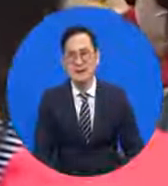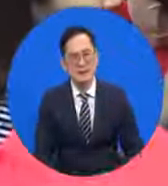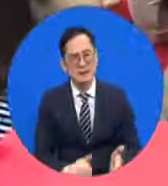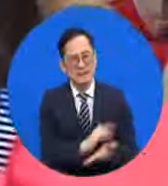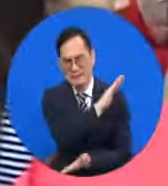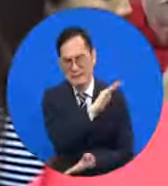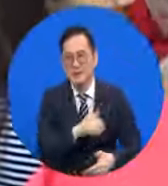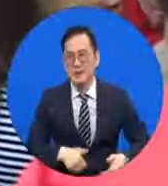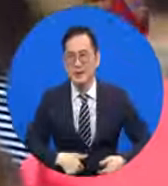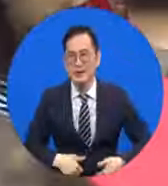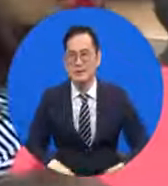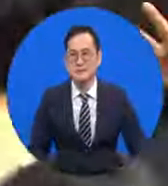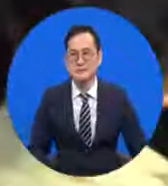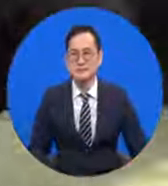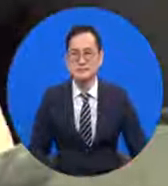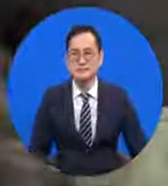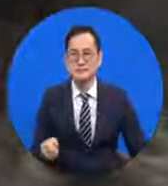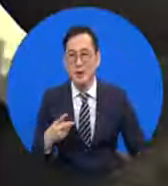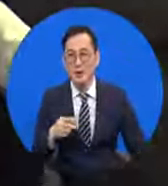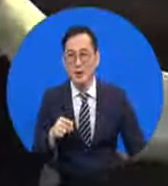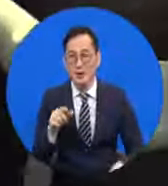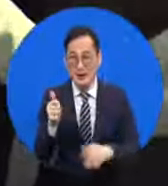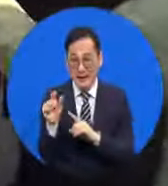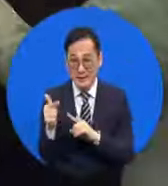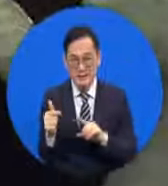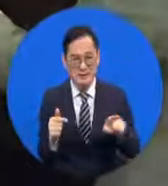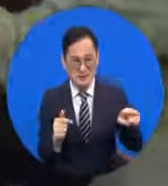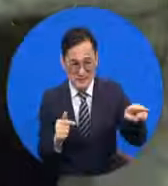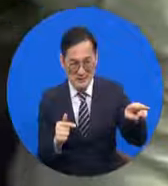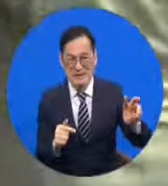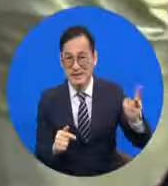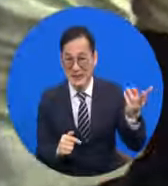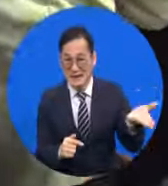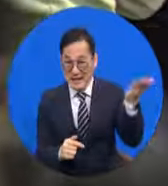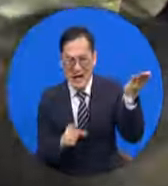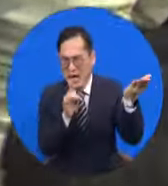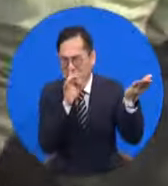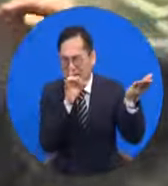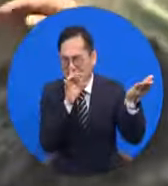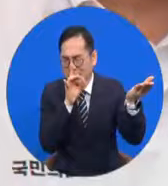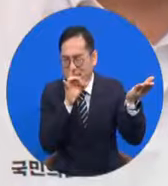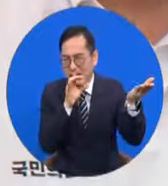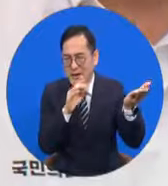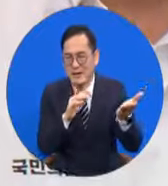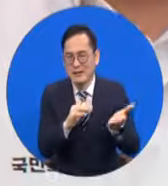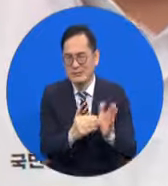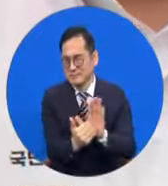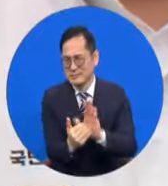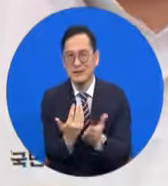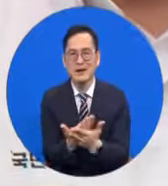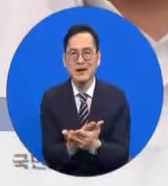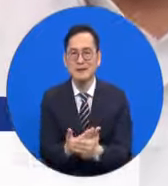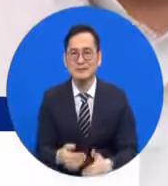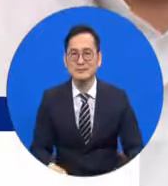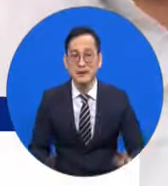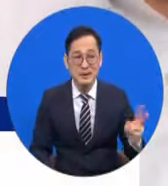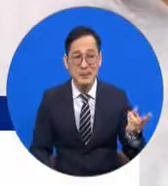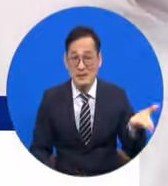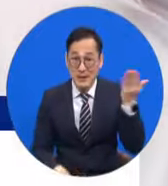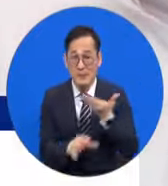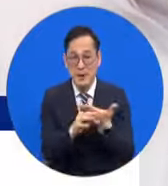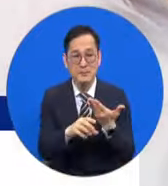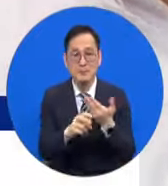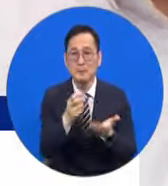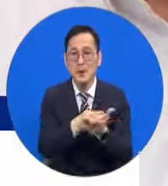비상대책위원장은 개헌이 가능한 의석인 범야권 200석을 저지해달라고 호소했습니다. 200석 가지고 개헌해서